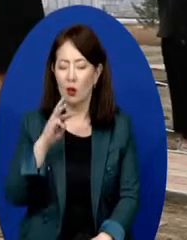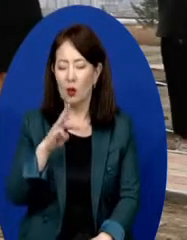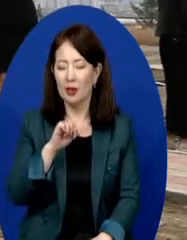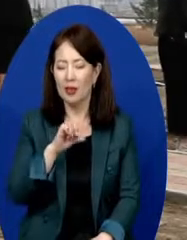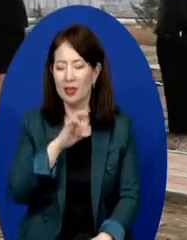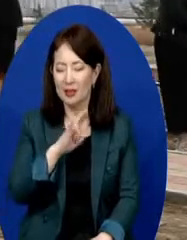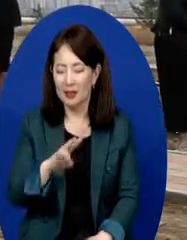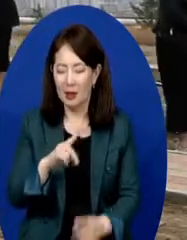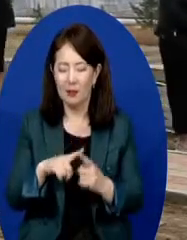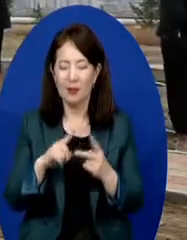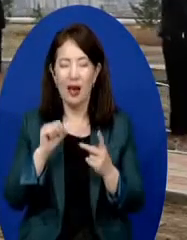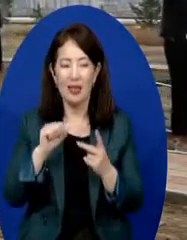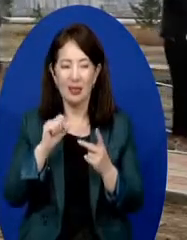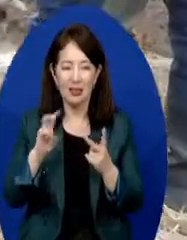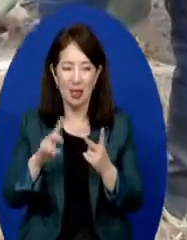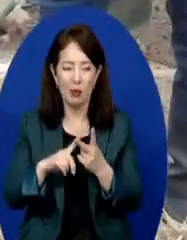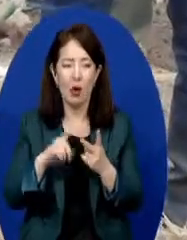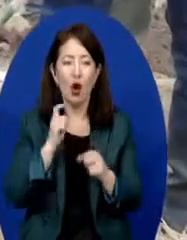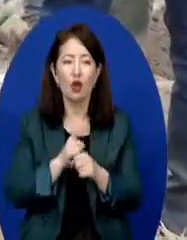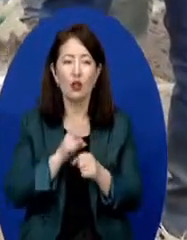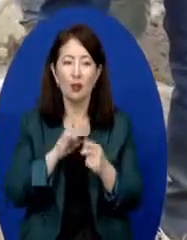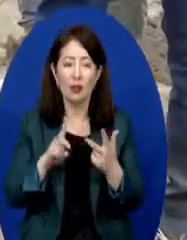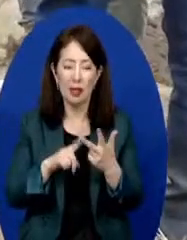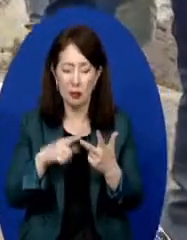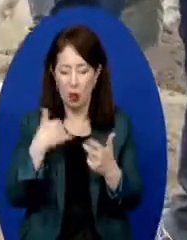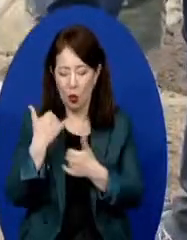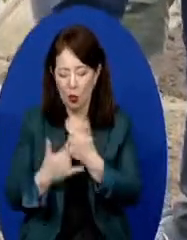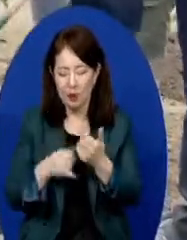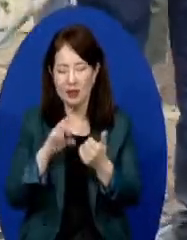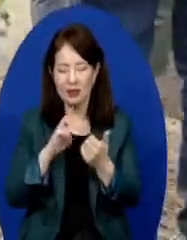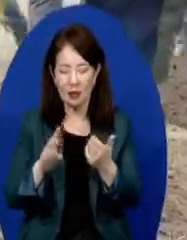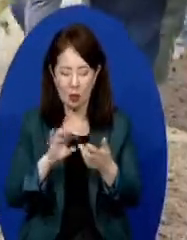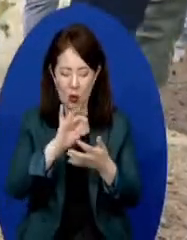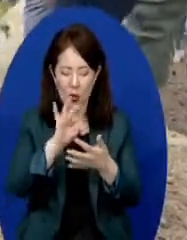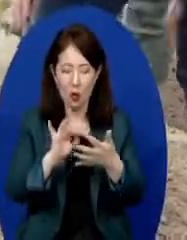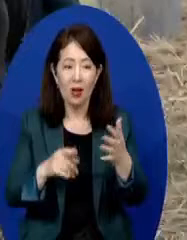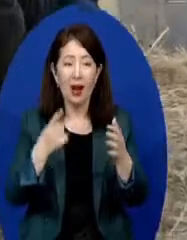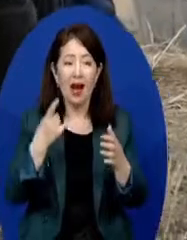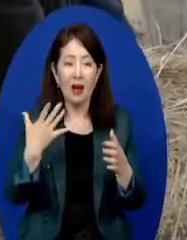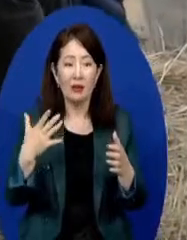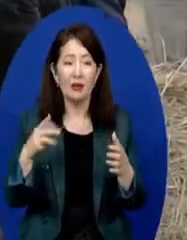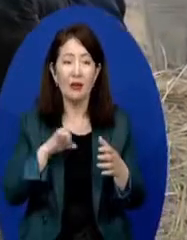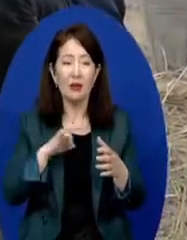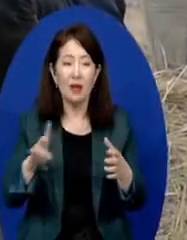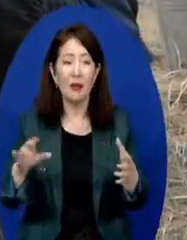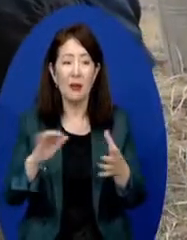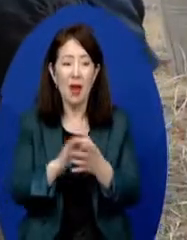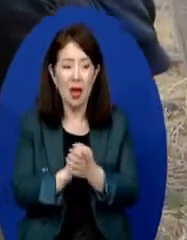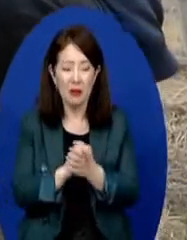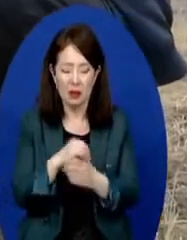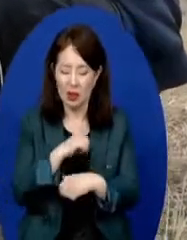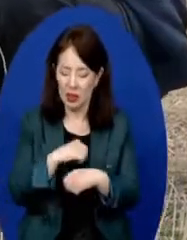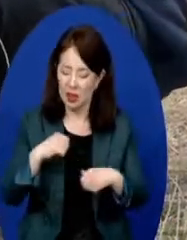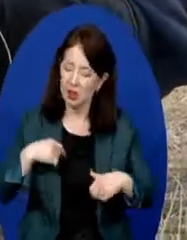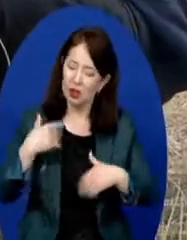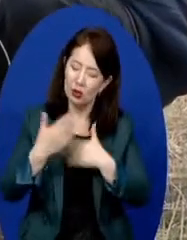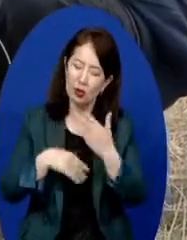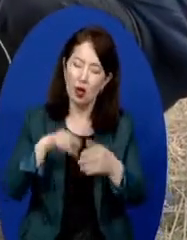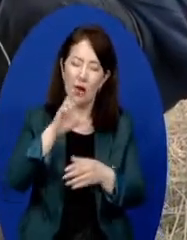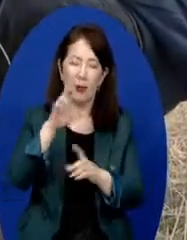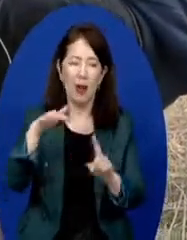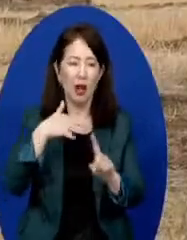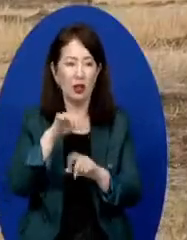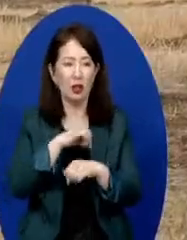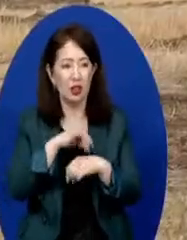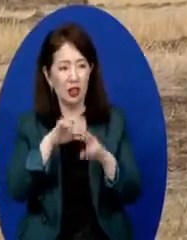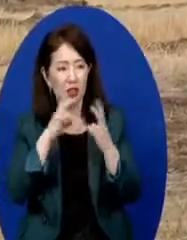Монгол ардын нам, арчилсан нам, хөдөлмөрийн үндэсний нам, Монголын уламжлалын нэгдсэн нам зэрэг 15 нам эвсэл мөн иргэний хөдөлгөөн, байгаль орчны